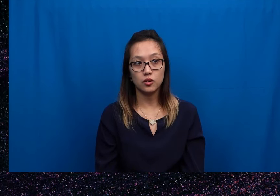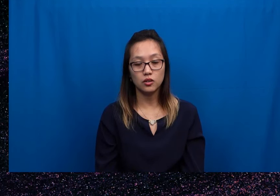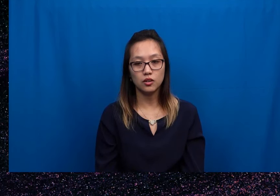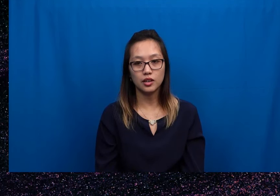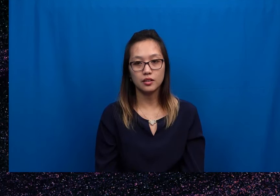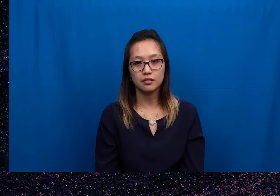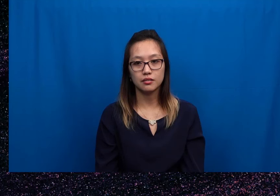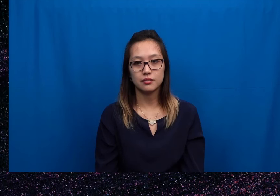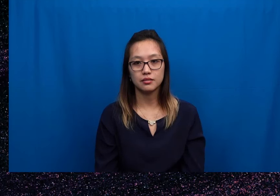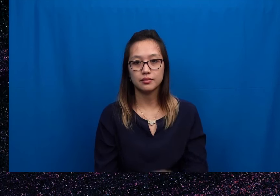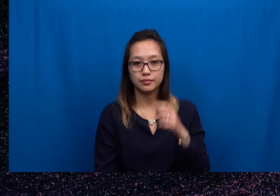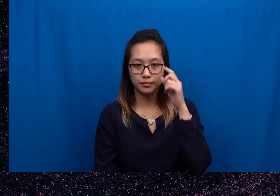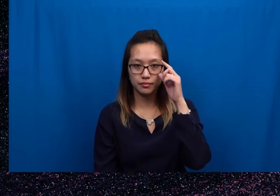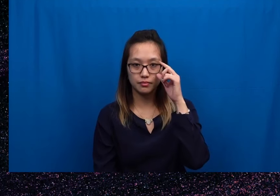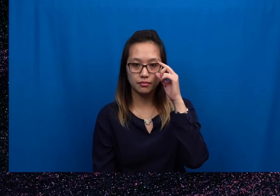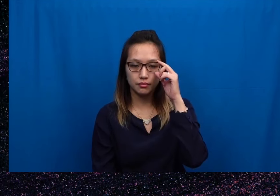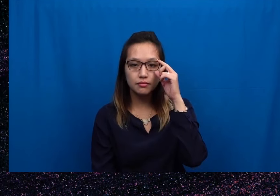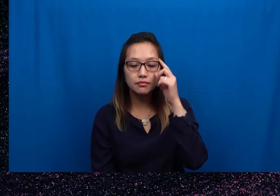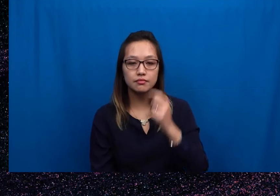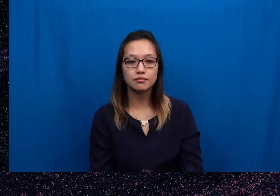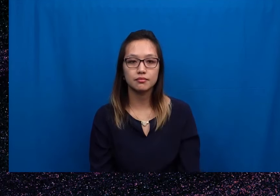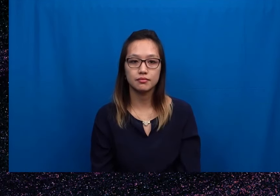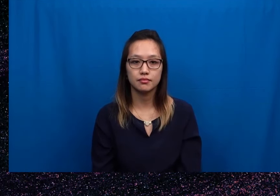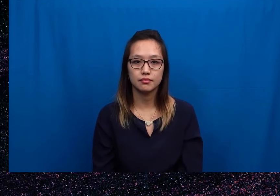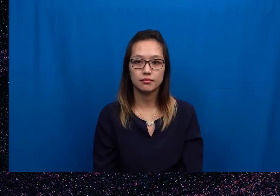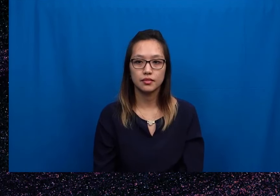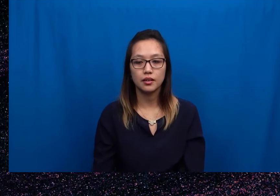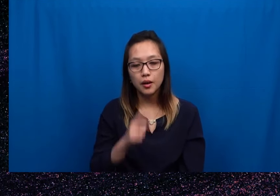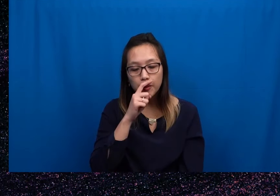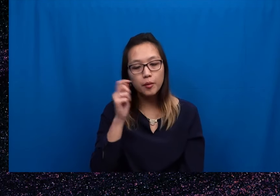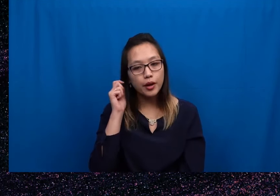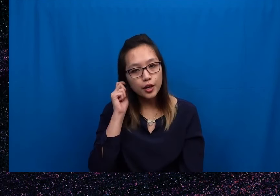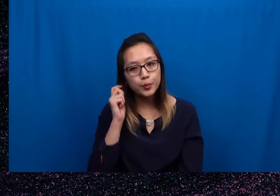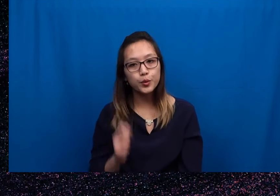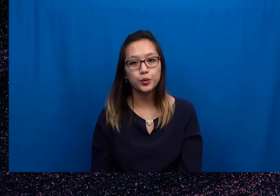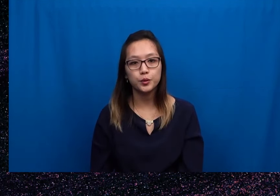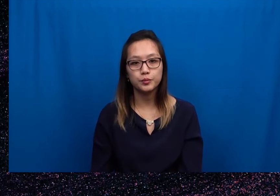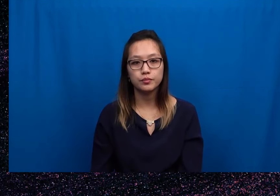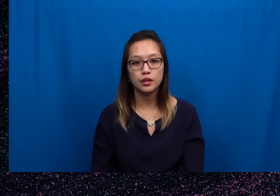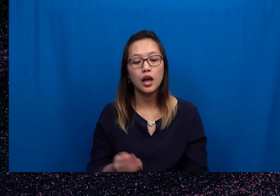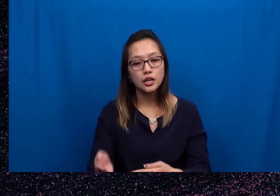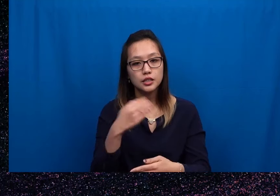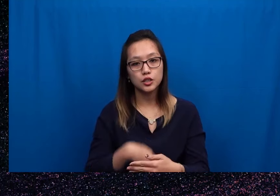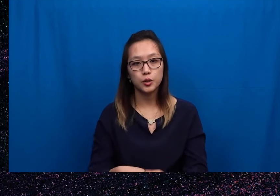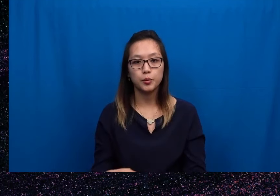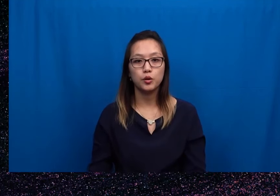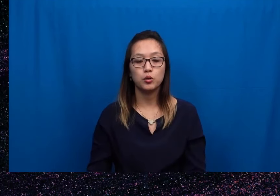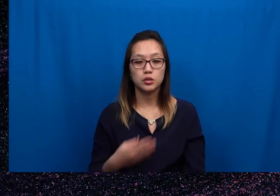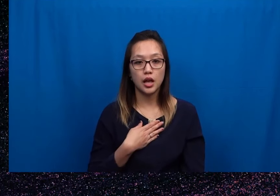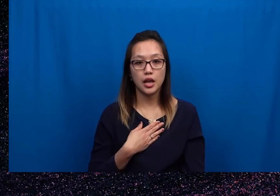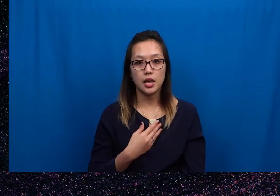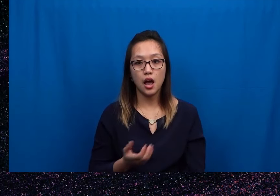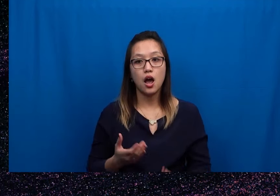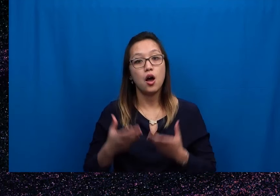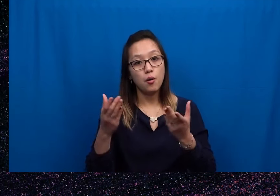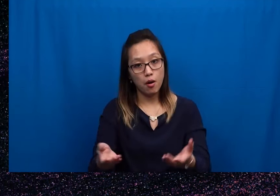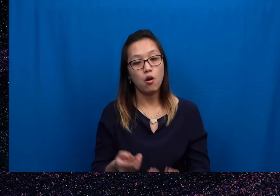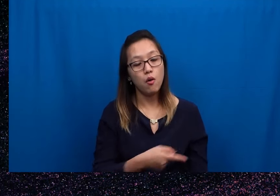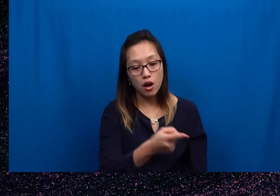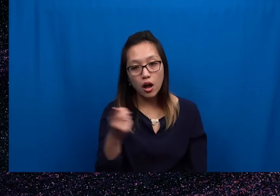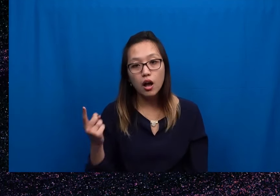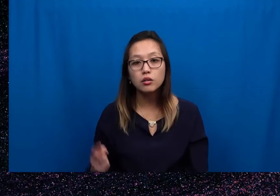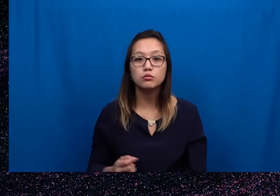kebangkitan dari antara orang mati. Bapak Ibu saudara sekalian, sebelum saya bawa saudara untuk merenungkan lebih